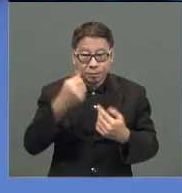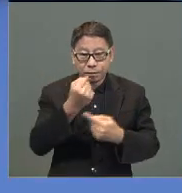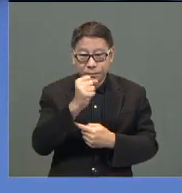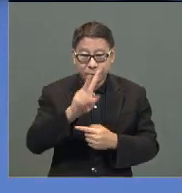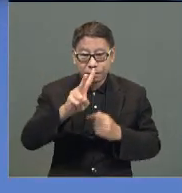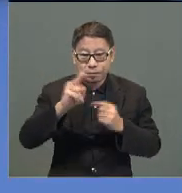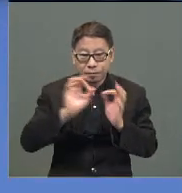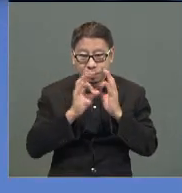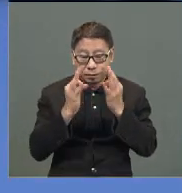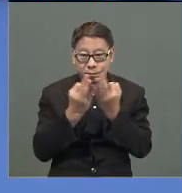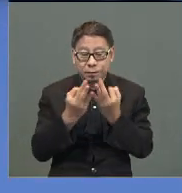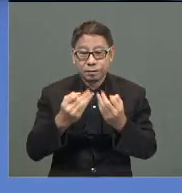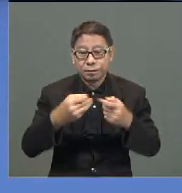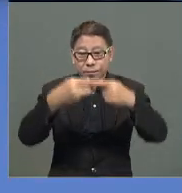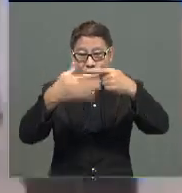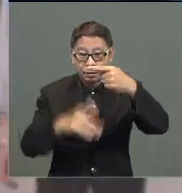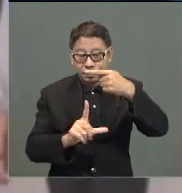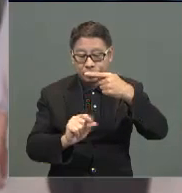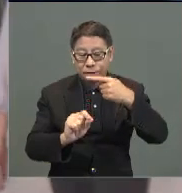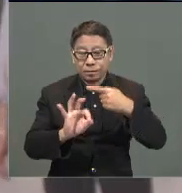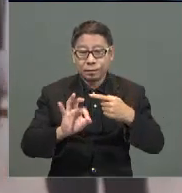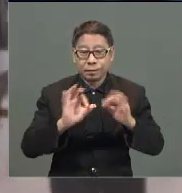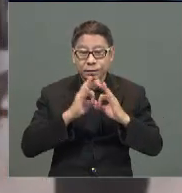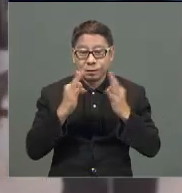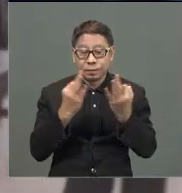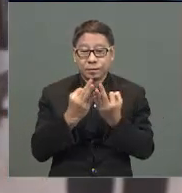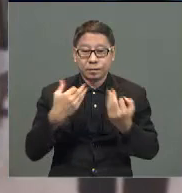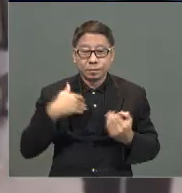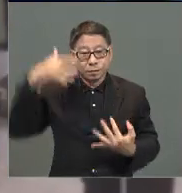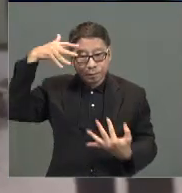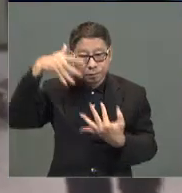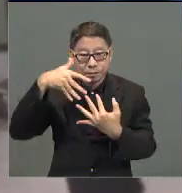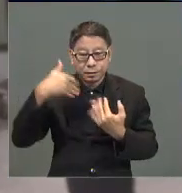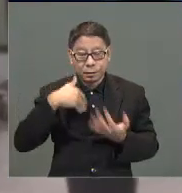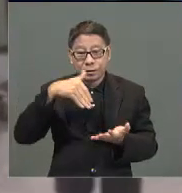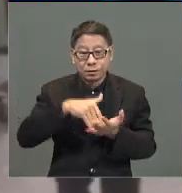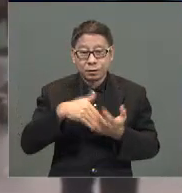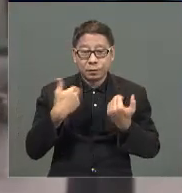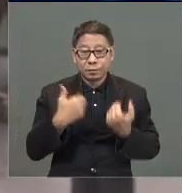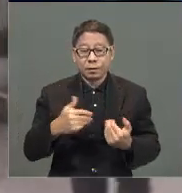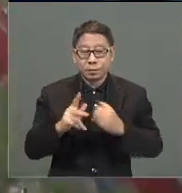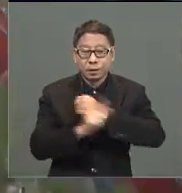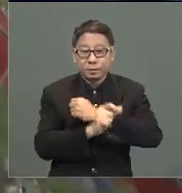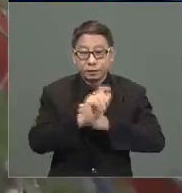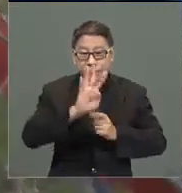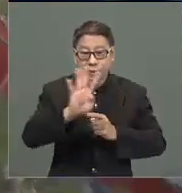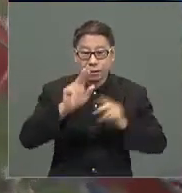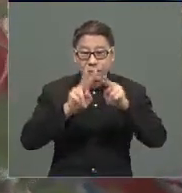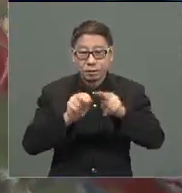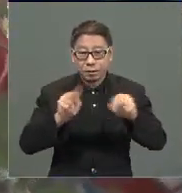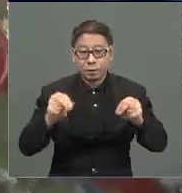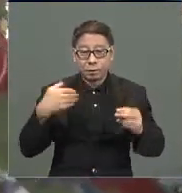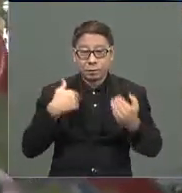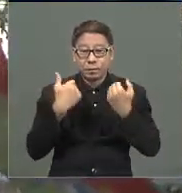12ครอบครัวจากทั้งหมด 29ครอบครัวนะคะก็มีนักจิตวิทยาทั้งจากศูนย์สุขภาพเขต 4จังหวัดนนทบุรี